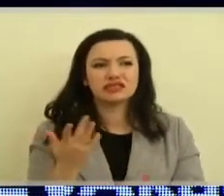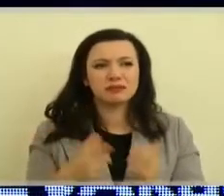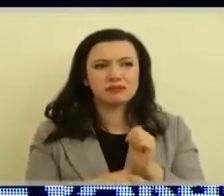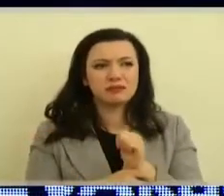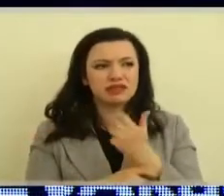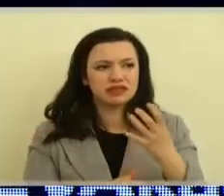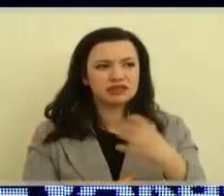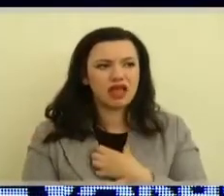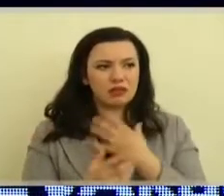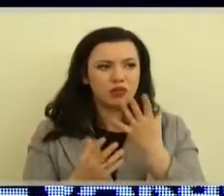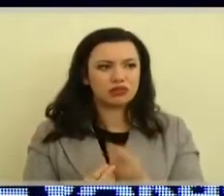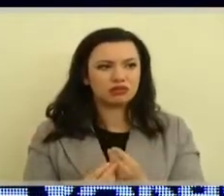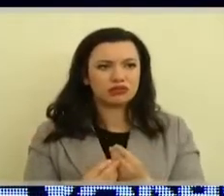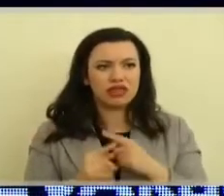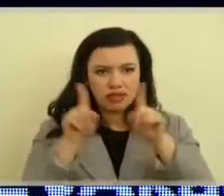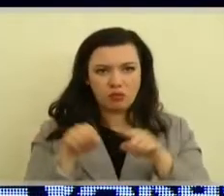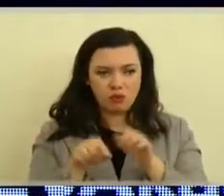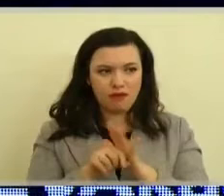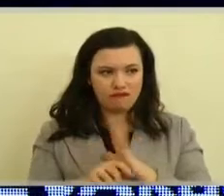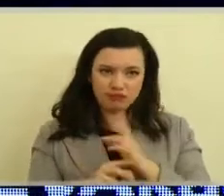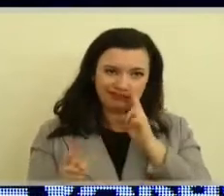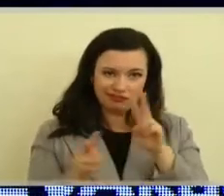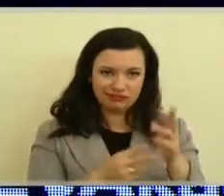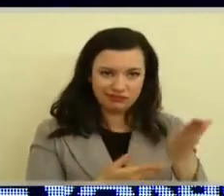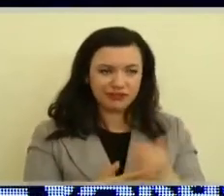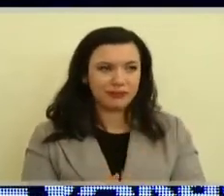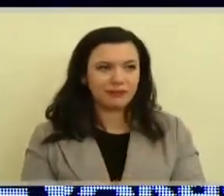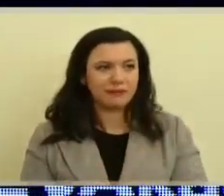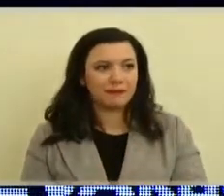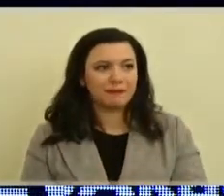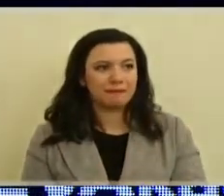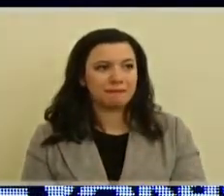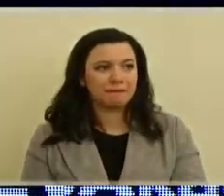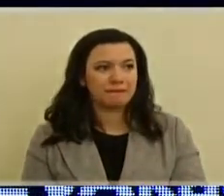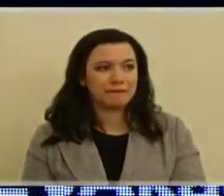sahibi, iş güç sahibi oldun? Diplomam var, gösterebilirim.